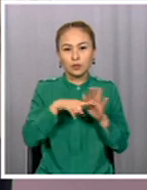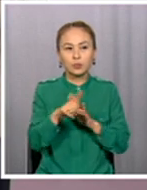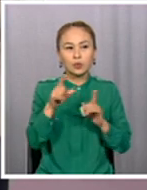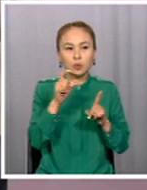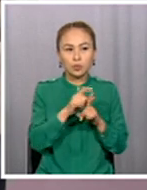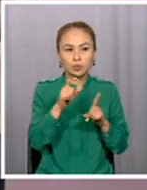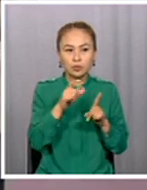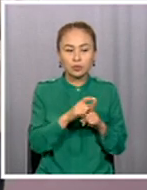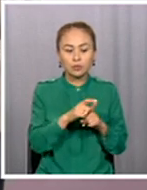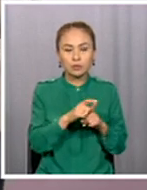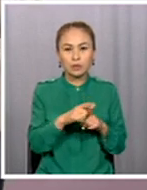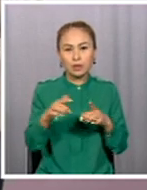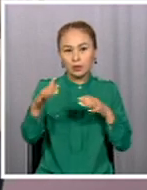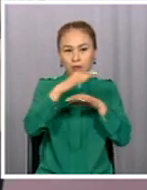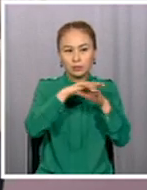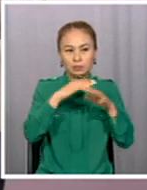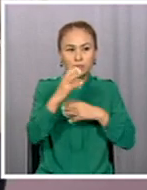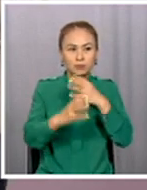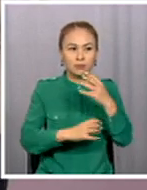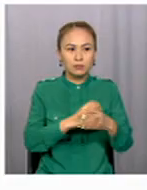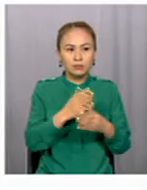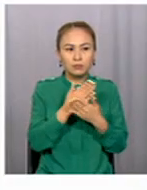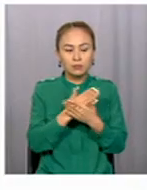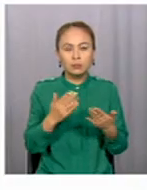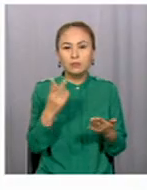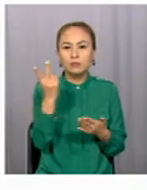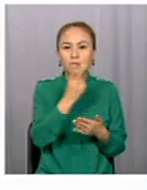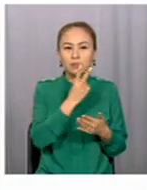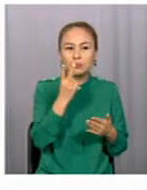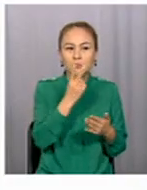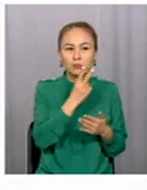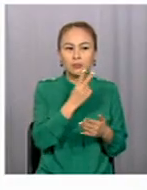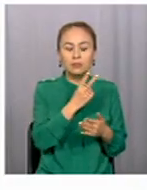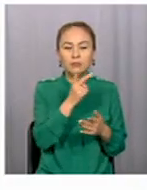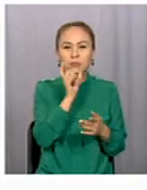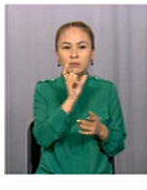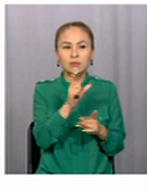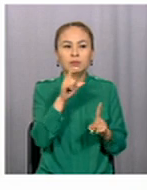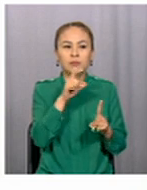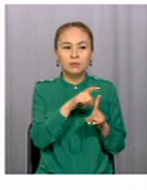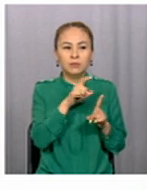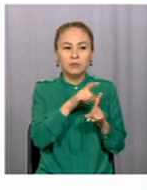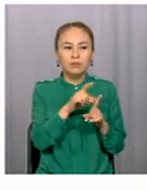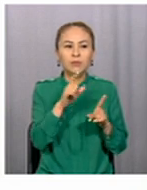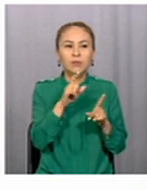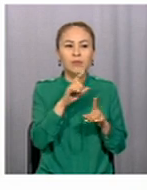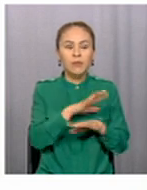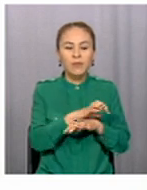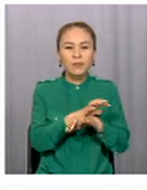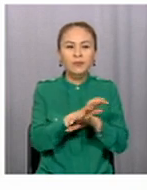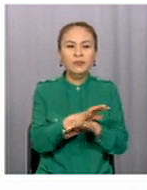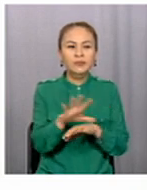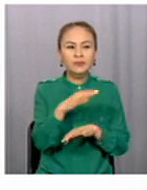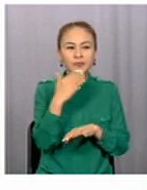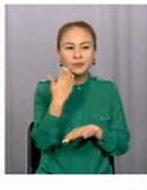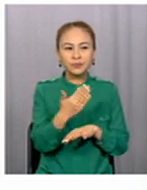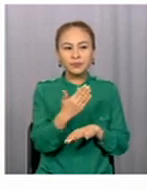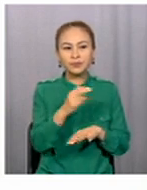сөз аспан әлемінің бірі. Екінші түбір сөз жорғалаушының